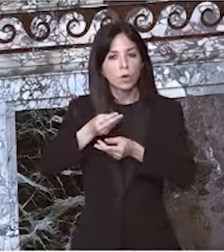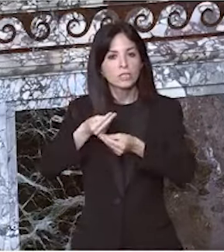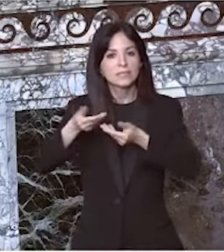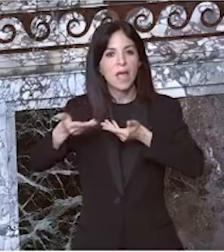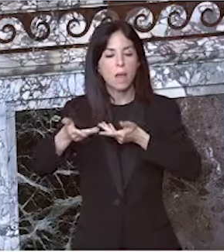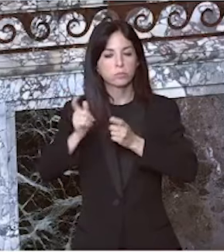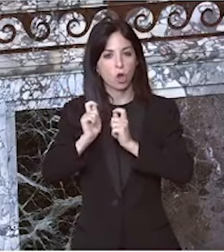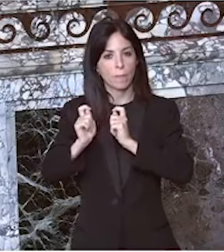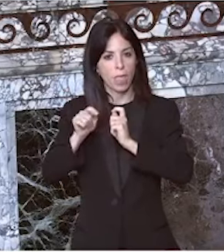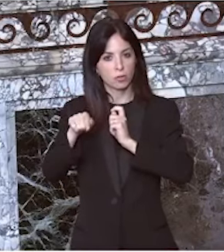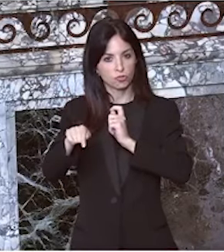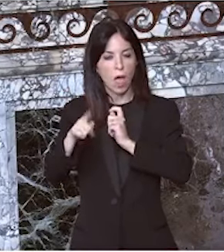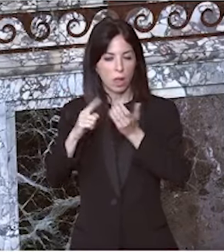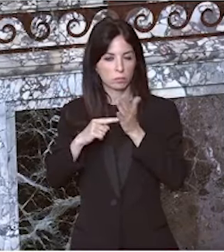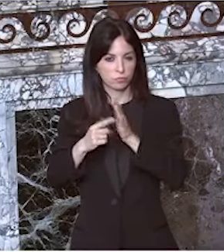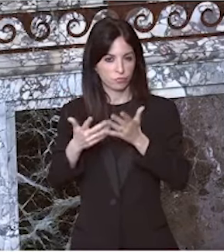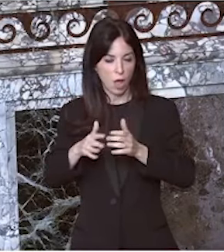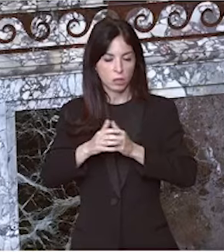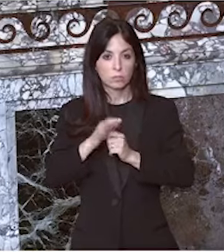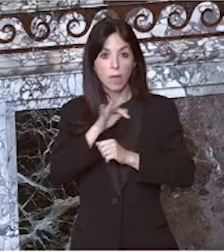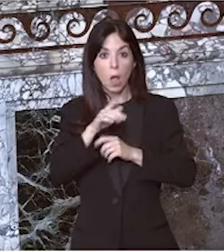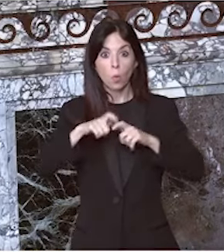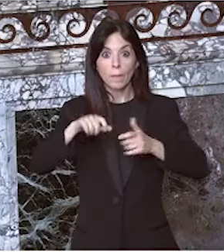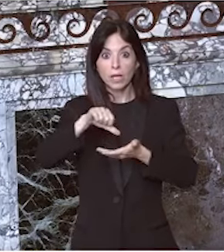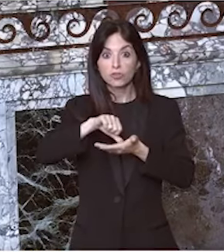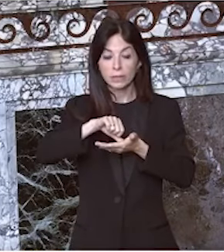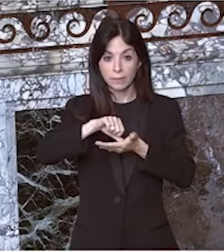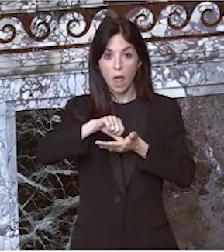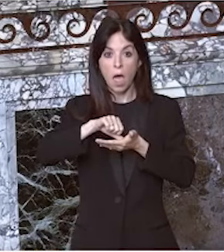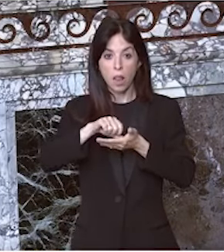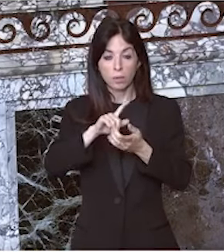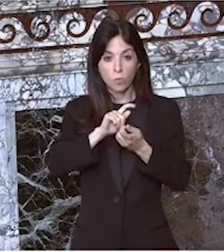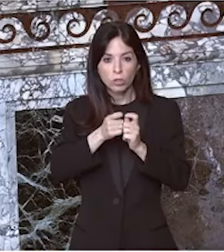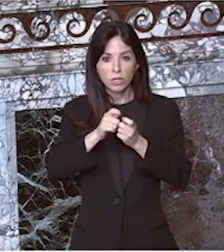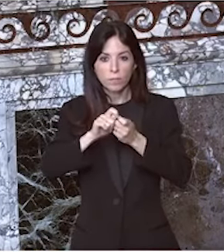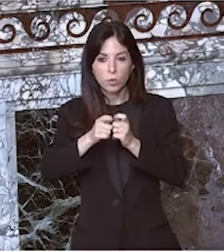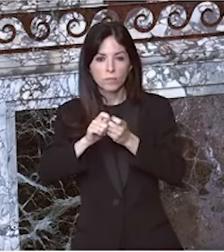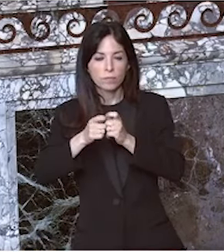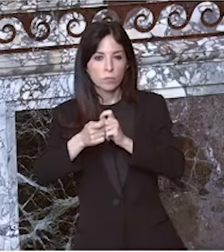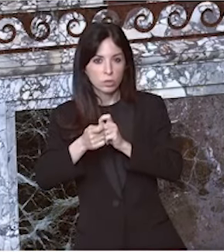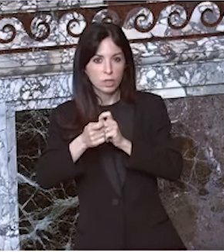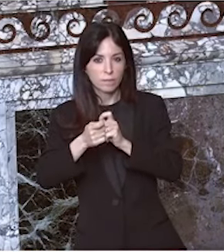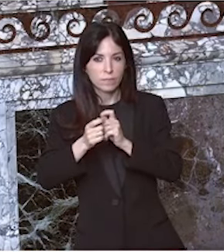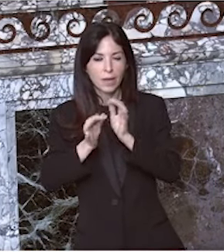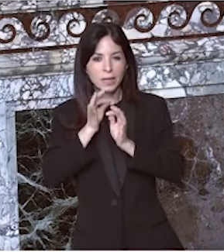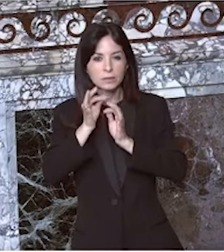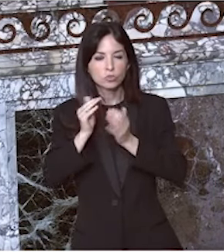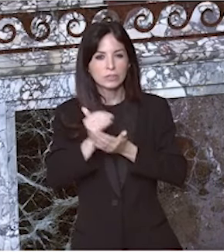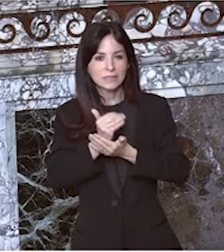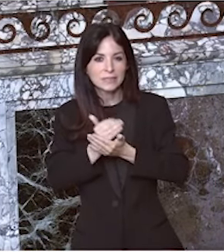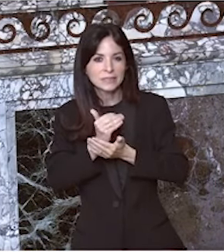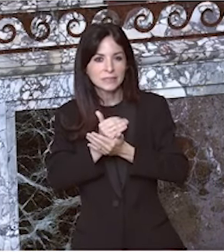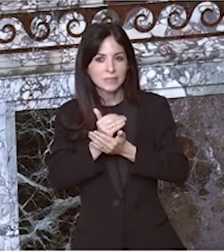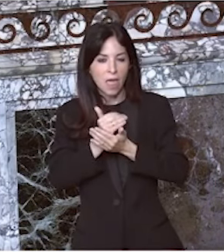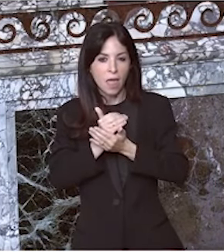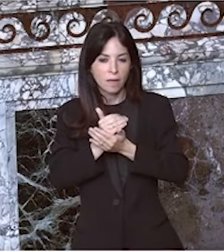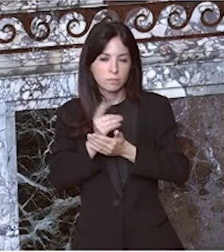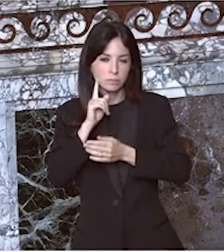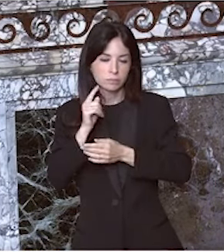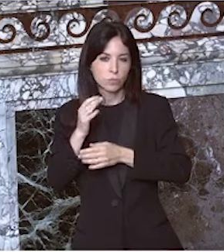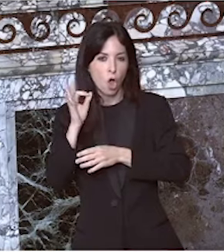scambi commerciali. Alcune banche centrali stanno inoltre modificando la composizione delle riserve in favore dell'oro e